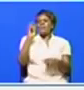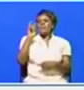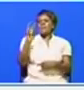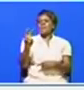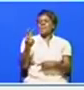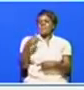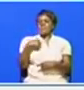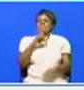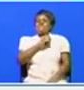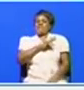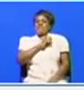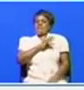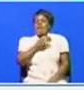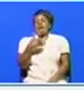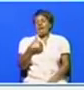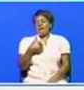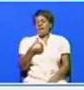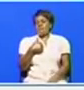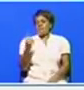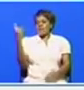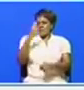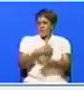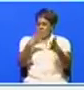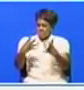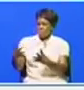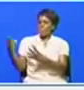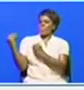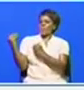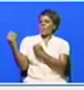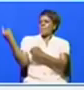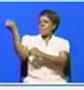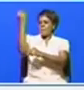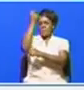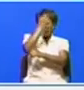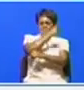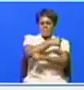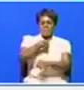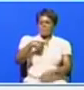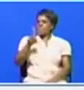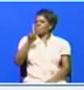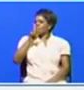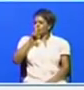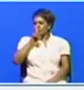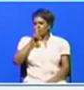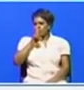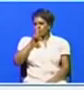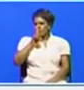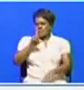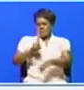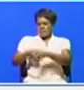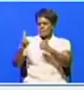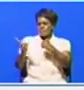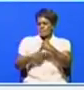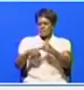na uoga kabisa. Sasa hiyo siku tukaondoka, tukaenda, mchana yote ilikuwa imenyamaza. Sasa kitu kama saa 12